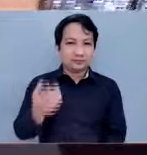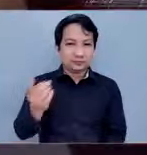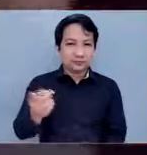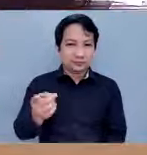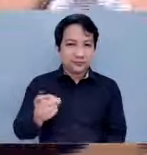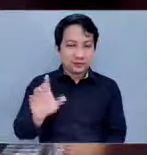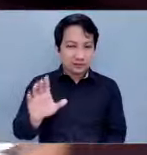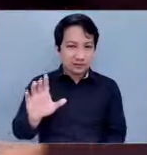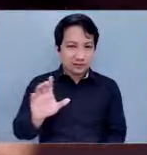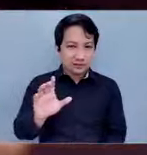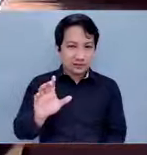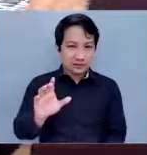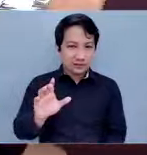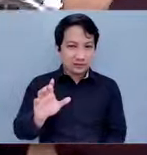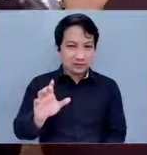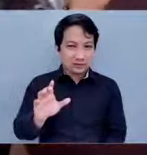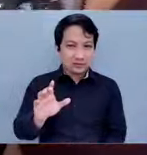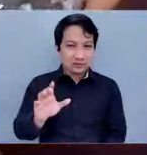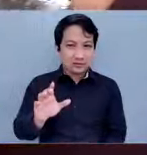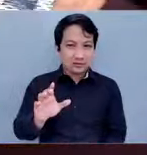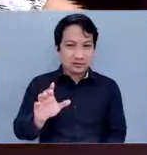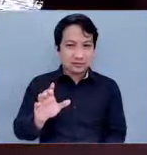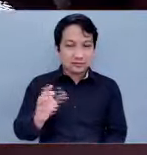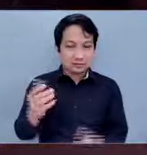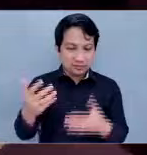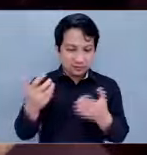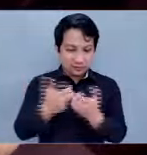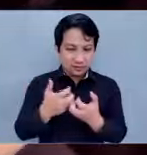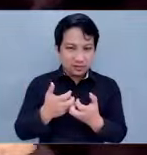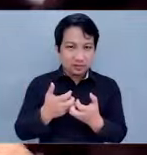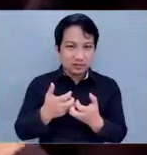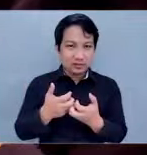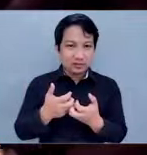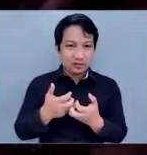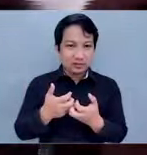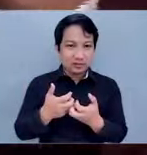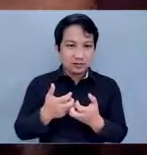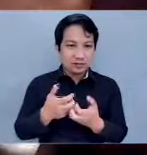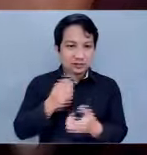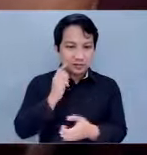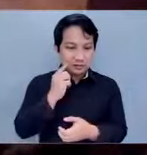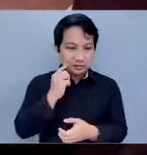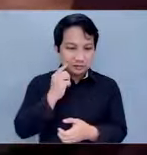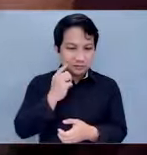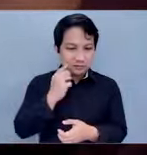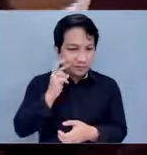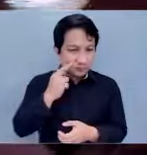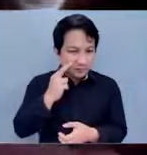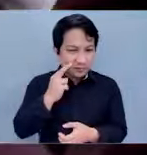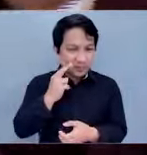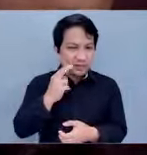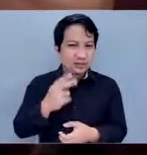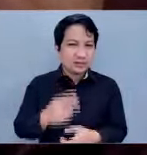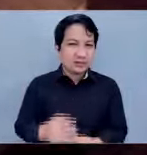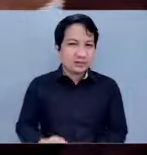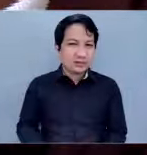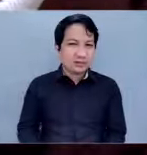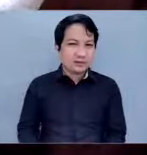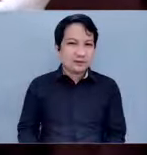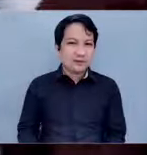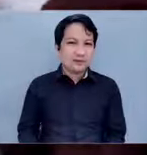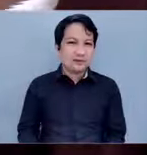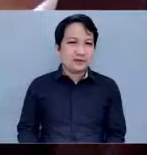empanada po namin, binagay po namin yung suka namin. Hindi siya basta maasim lang na literal na kilala siya. Medyo manamis-namis